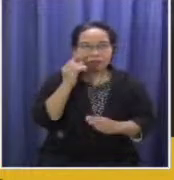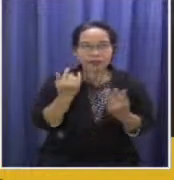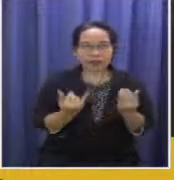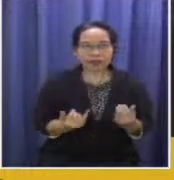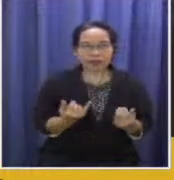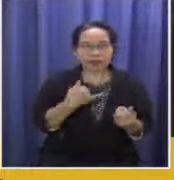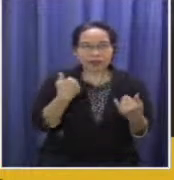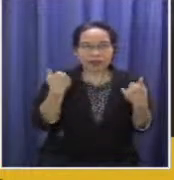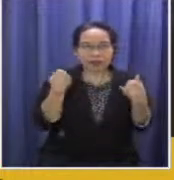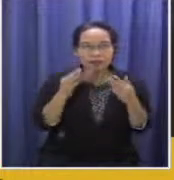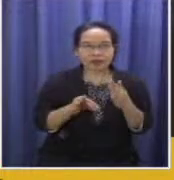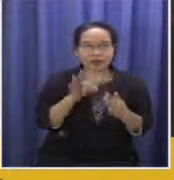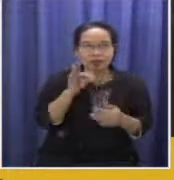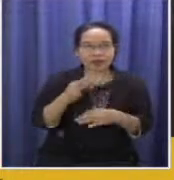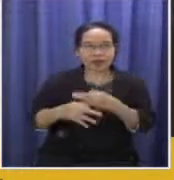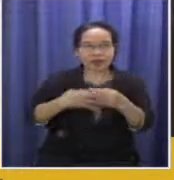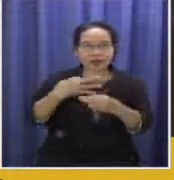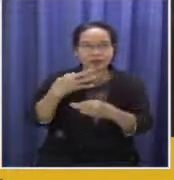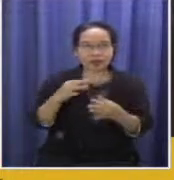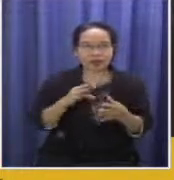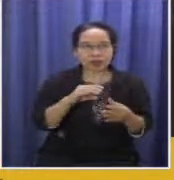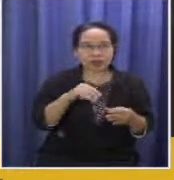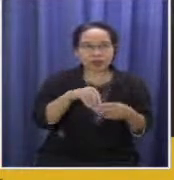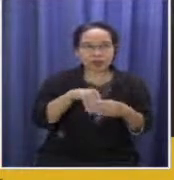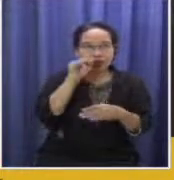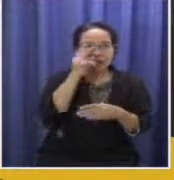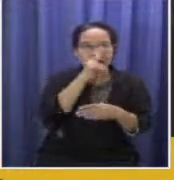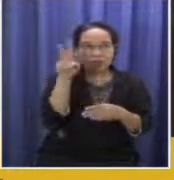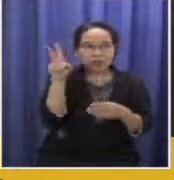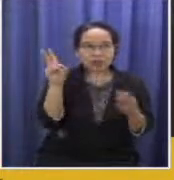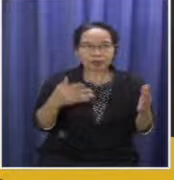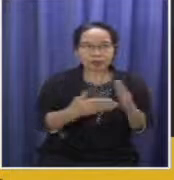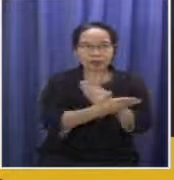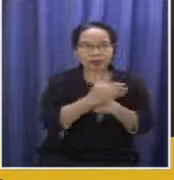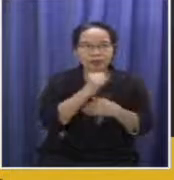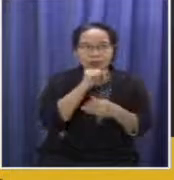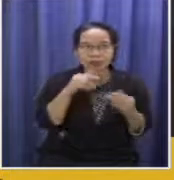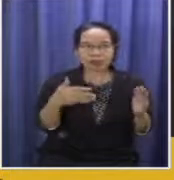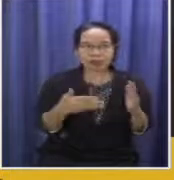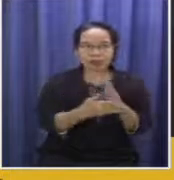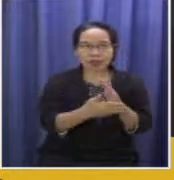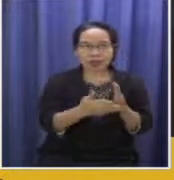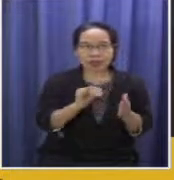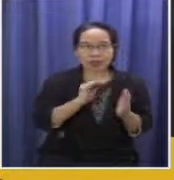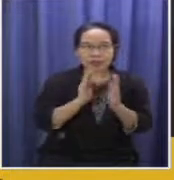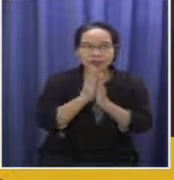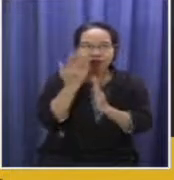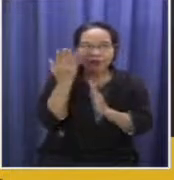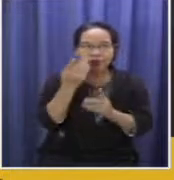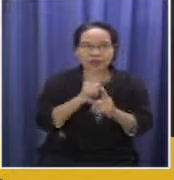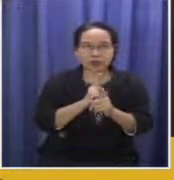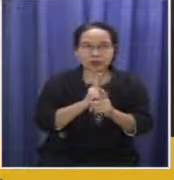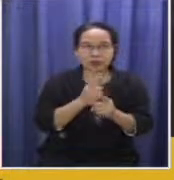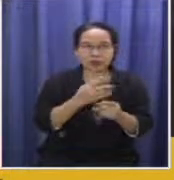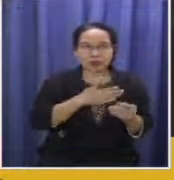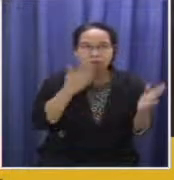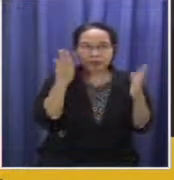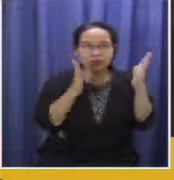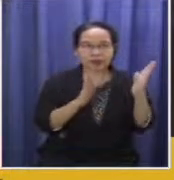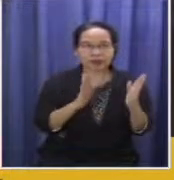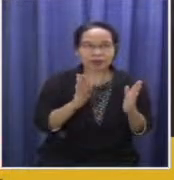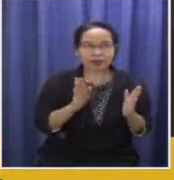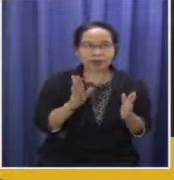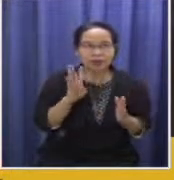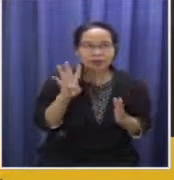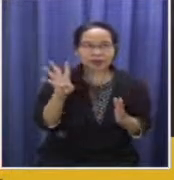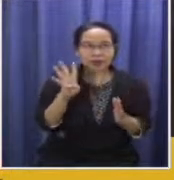म माथि तपाईको निगाह हुन्छ भने कृपा गरी आफ्नो दास कहाँबाट त्यसै नजानुहोस्। 4